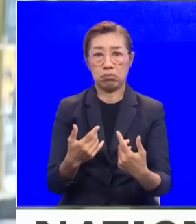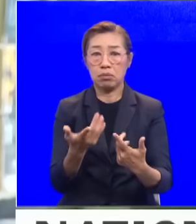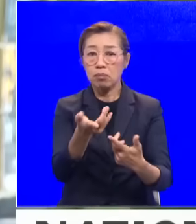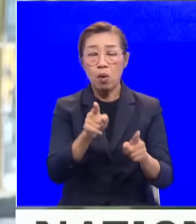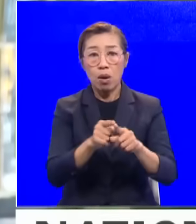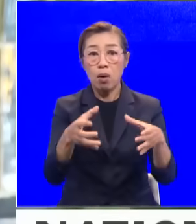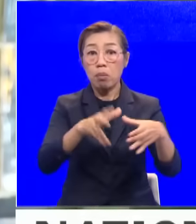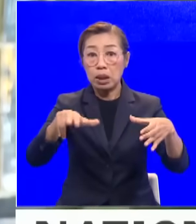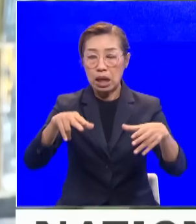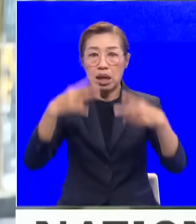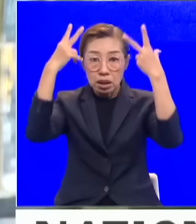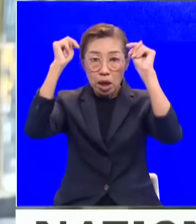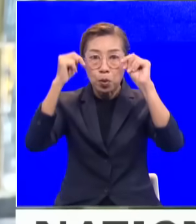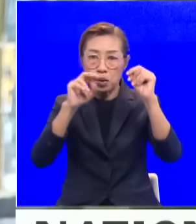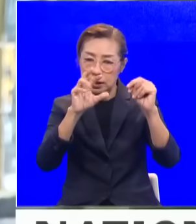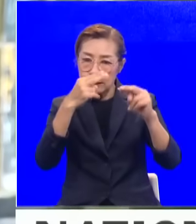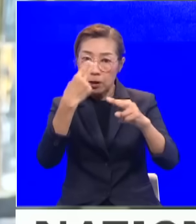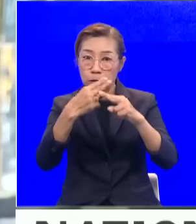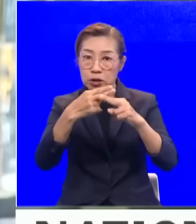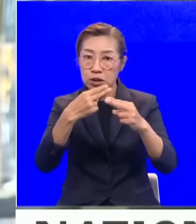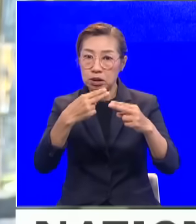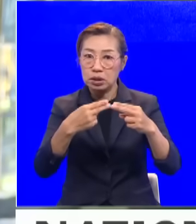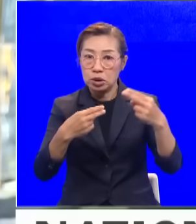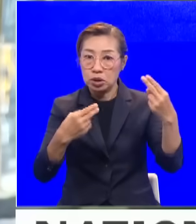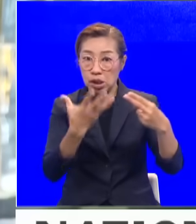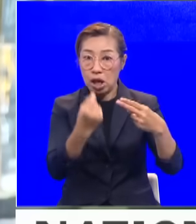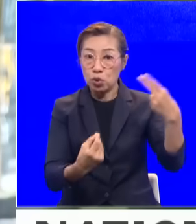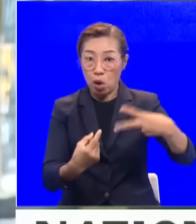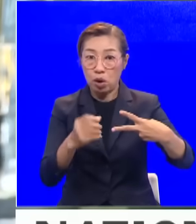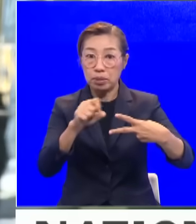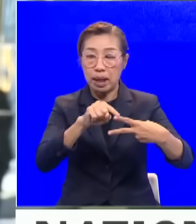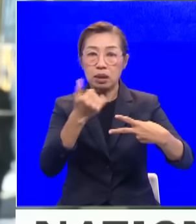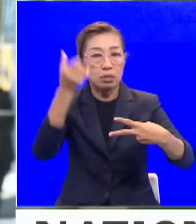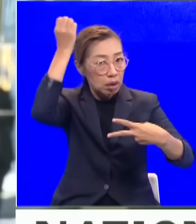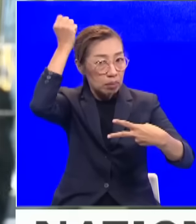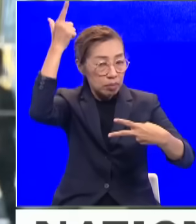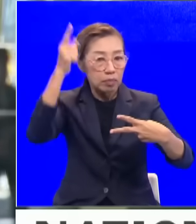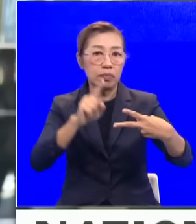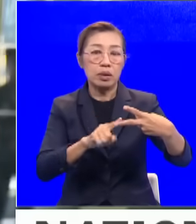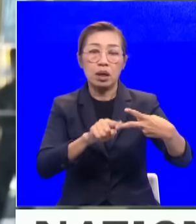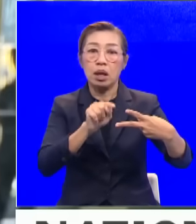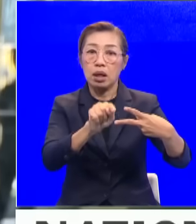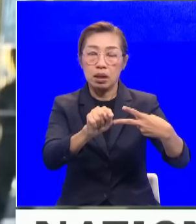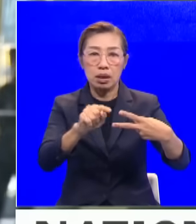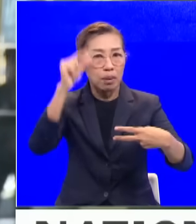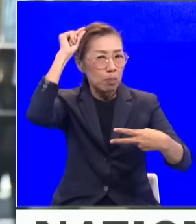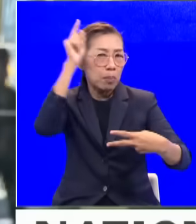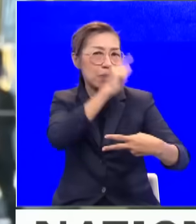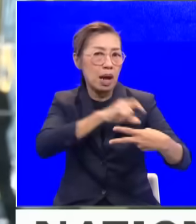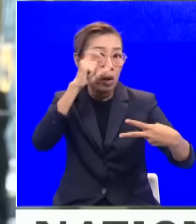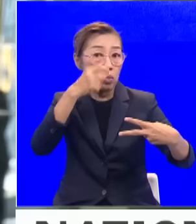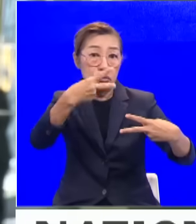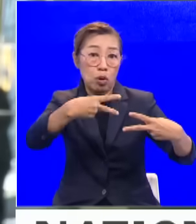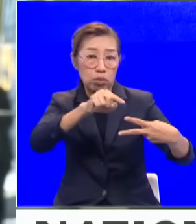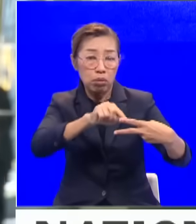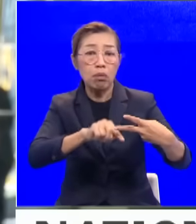กของประเทศของเพื่อไทยก็มีอยู่2ท่านที่เหลือก็คือคุณแพทองธารกับคุณชัยเกษมนิติสิริทั้ง2ท่านก็เป็น